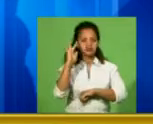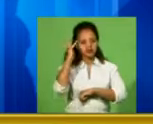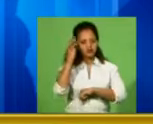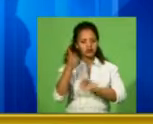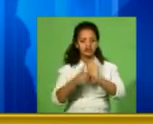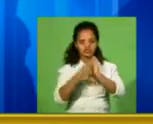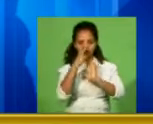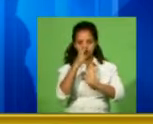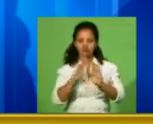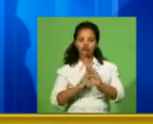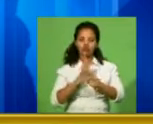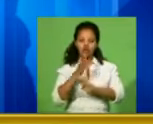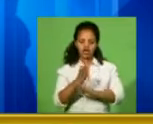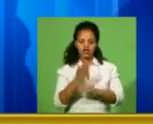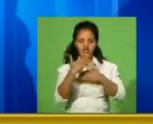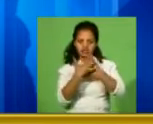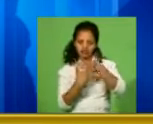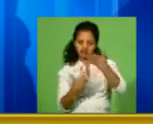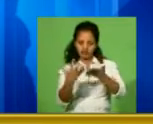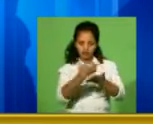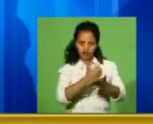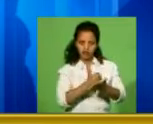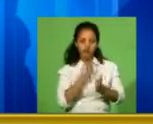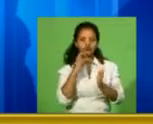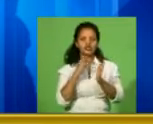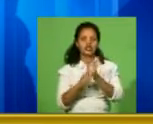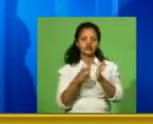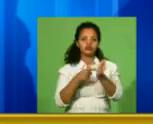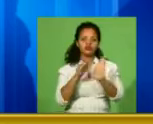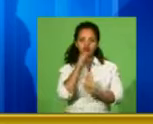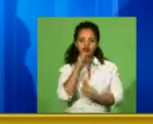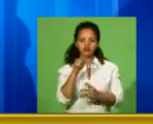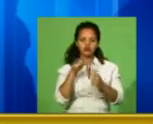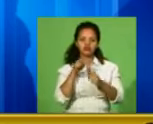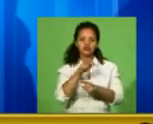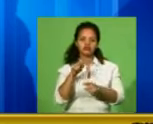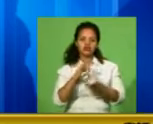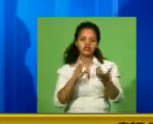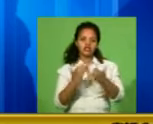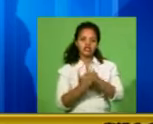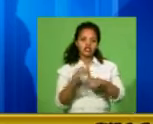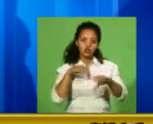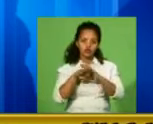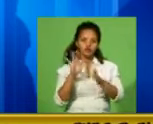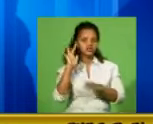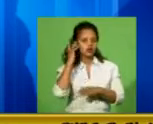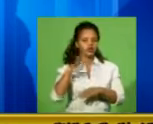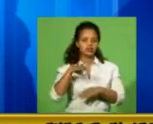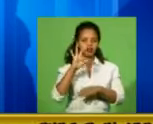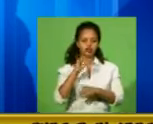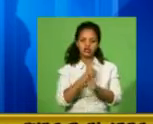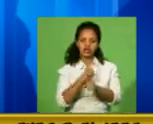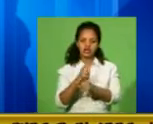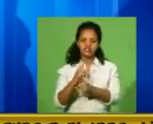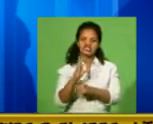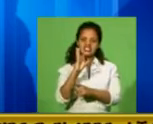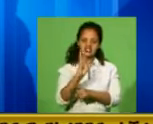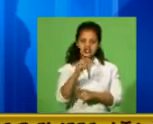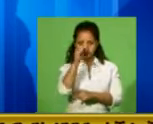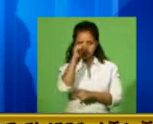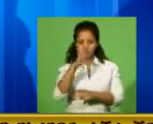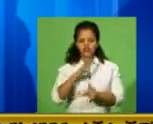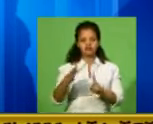ምልክት ካሳዩ በኋላ ናሙና ተወስዶባቸው ውጤታቸው ሳይገለጽ ወደ ደቡብ ክልል የገቡ በሽታው እንደተገኘባቸው የተረጋገጡ 6